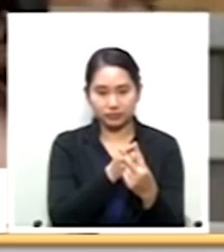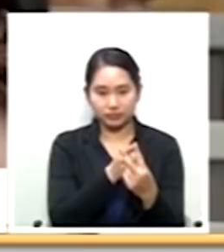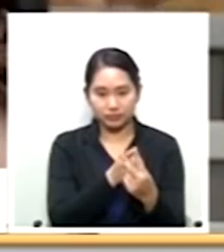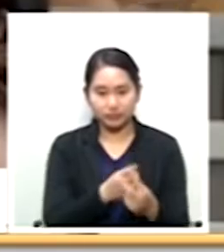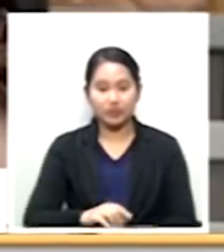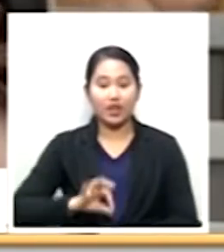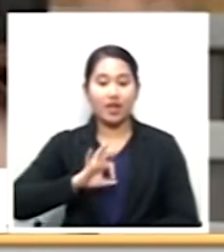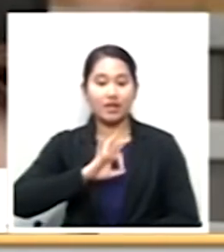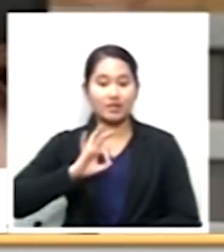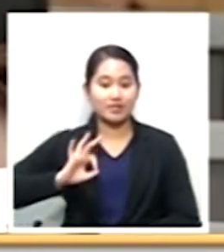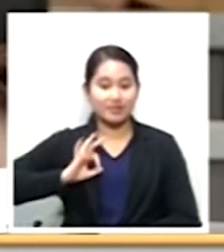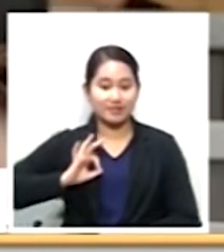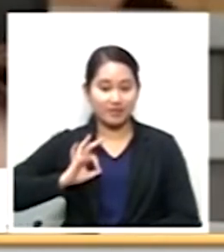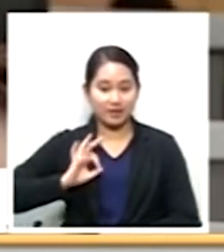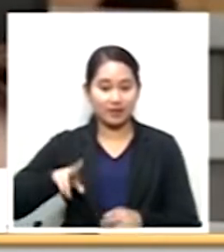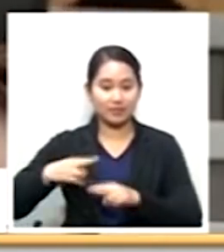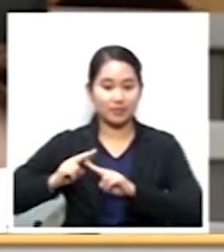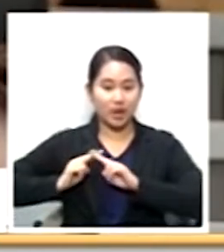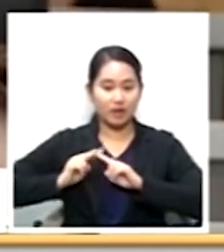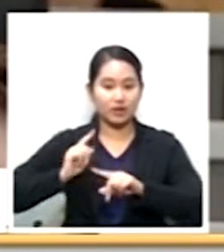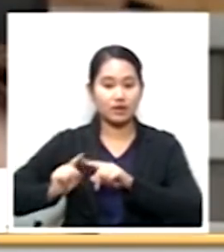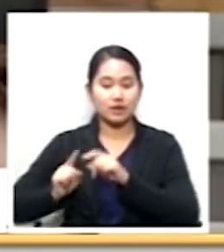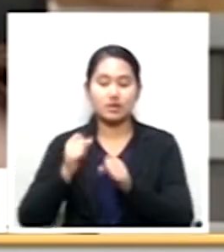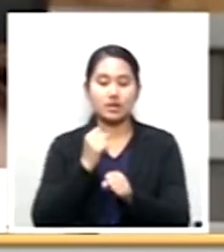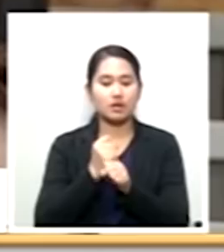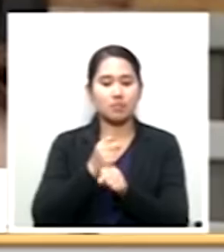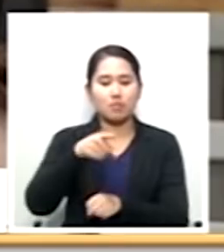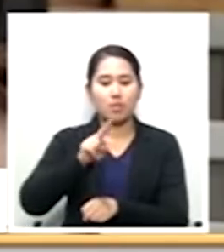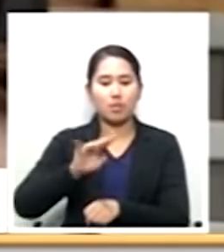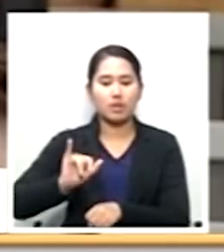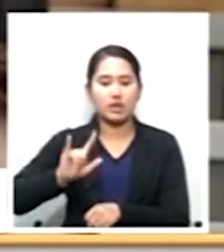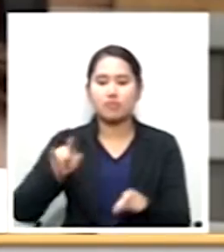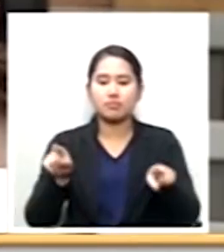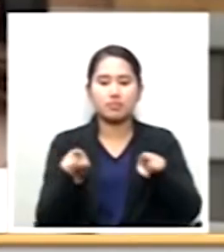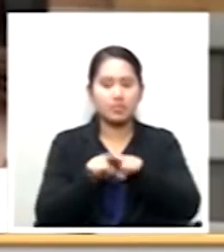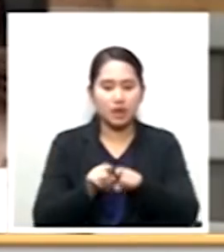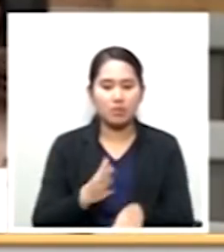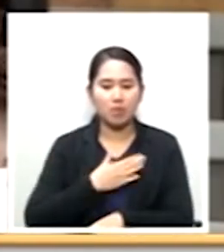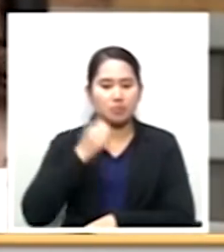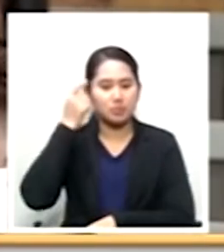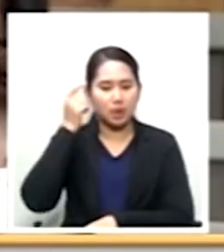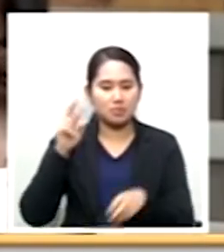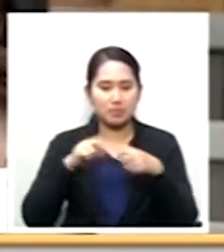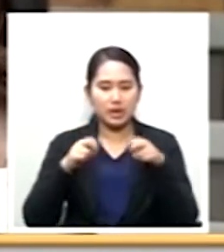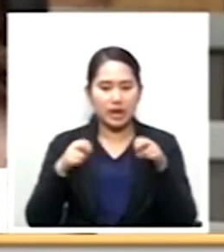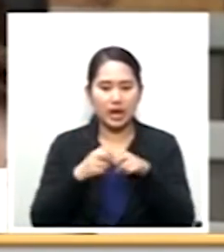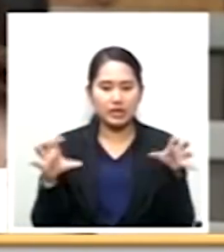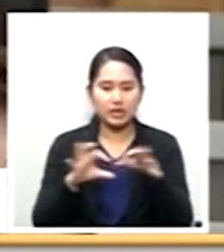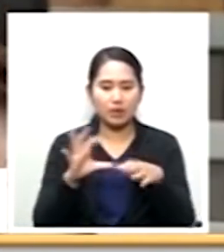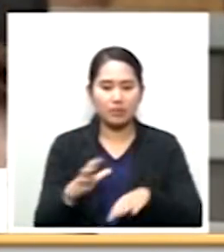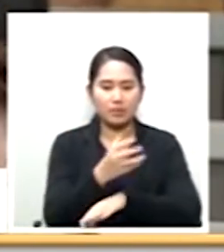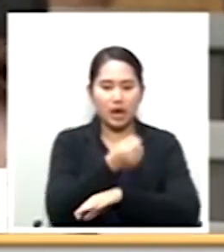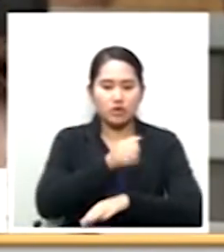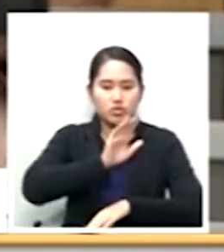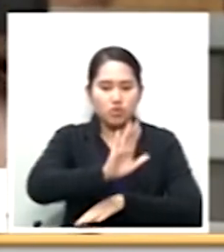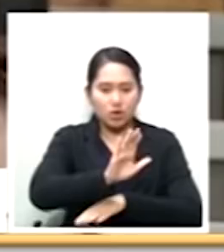ยนี้2ฉบับก็ทำเป็นพระราชบัญญัติเช่นเดียวกันผมคิดว่าประเด็นนี้มีปัญหาสะท้อนถึงการใช้อำนาจของฝ่ายบริหาร